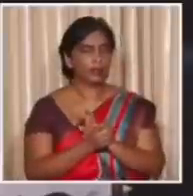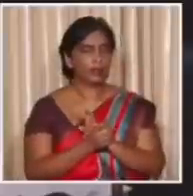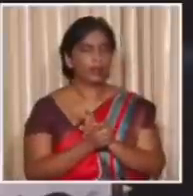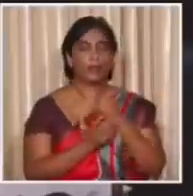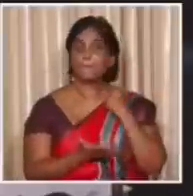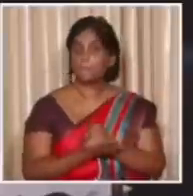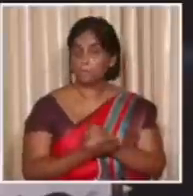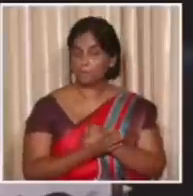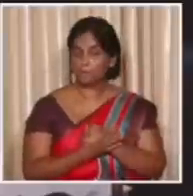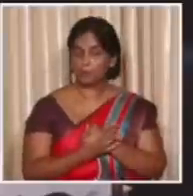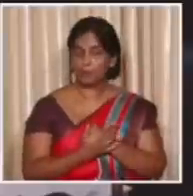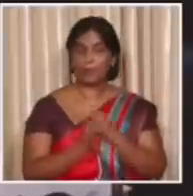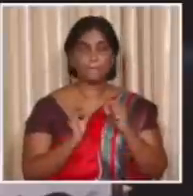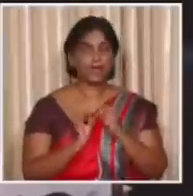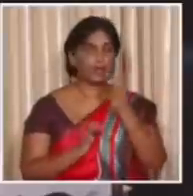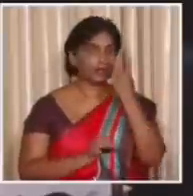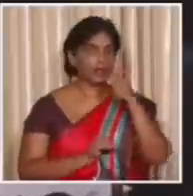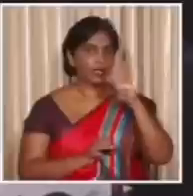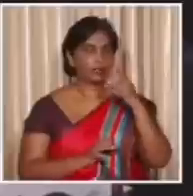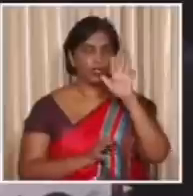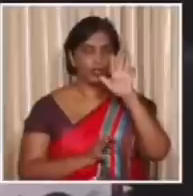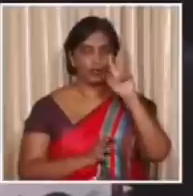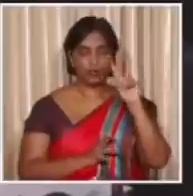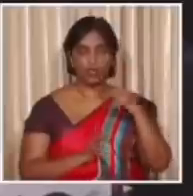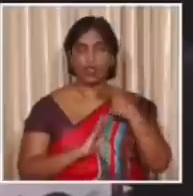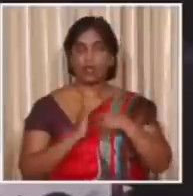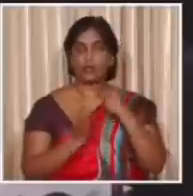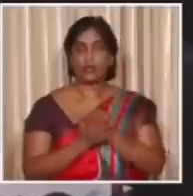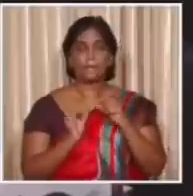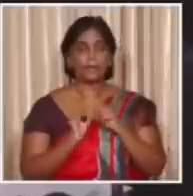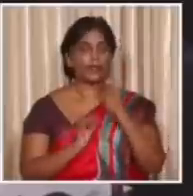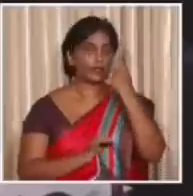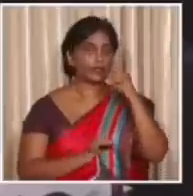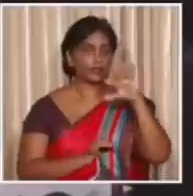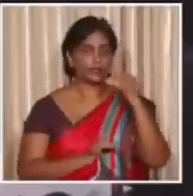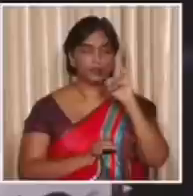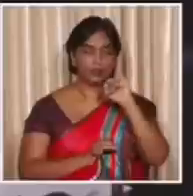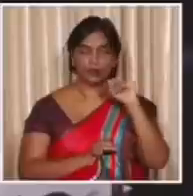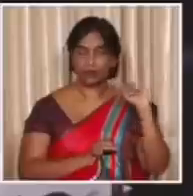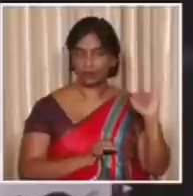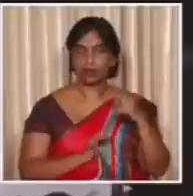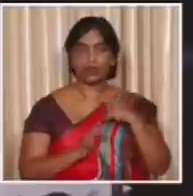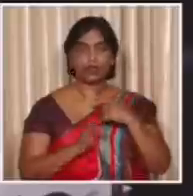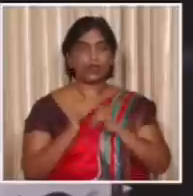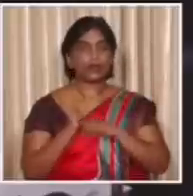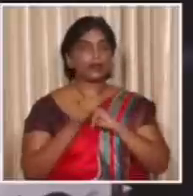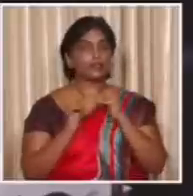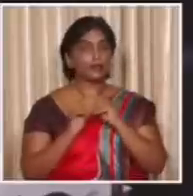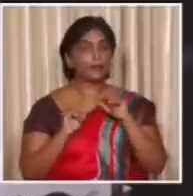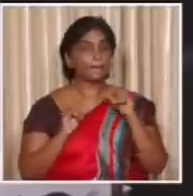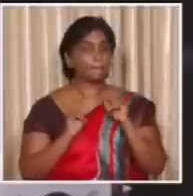මහා බැංකුව බිලියන 2492යි ලංකා බැංකුව බිලියන 1566ක් කරත් දීලා තියෙනවා ජාතික ඉතිරිගෙන බැංකුව